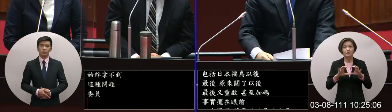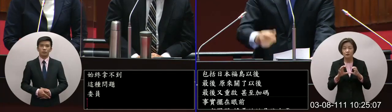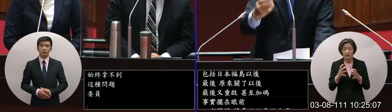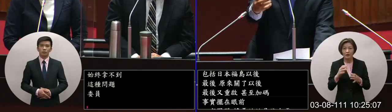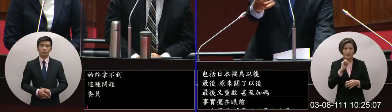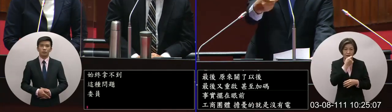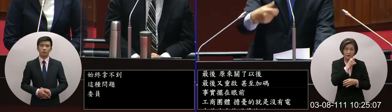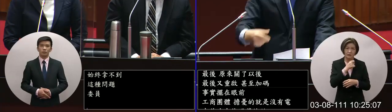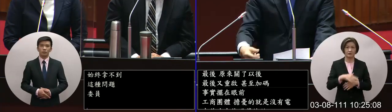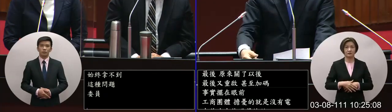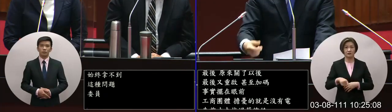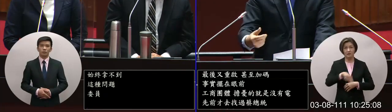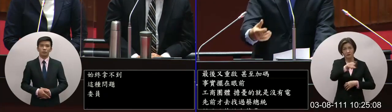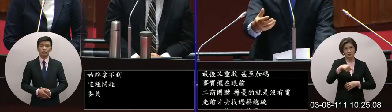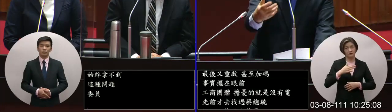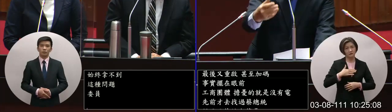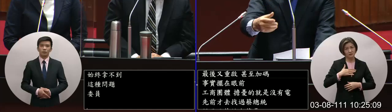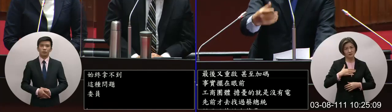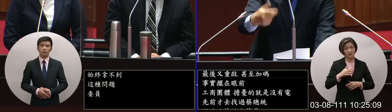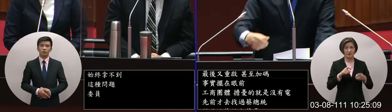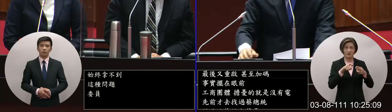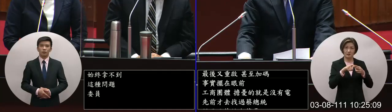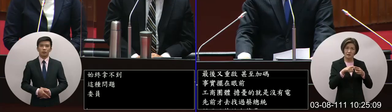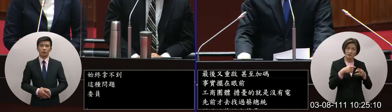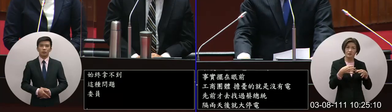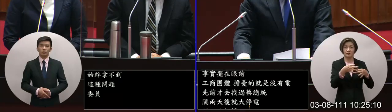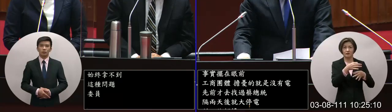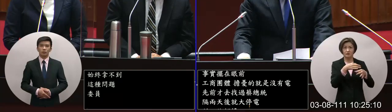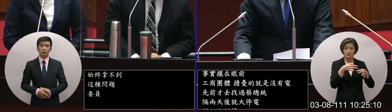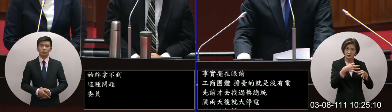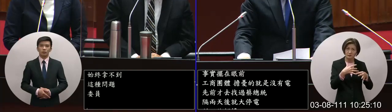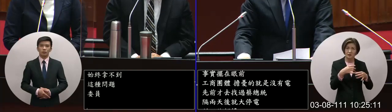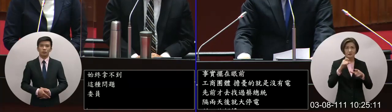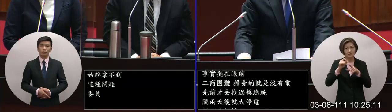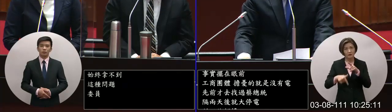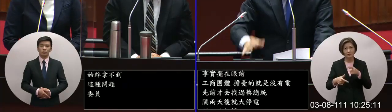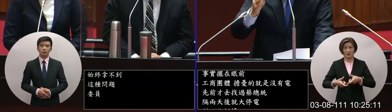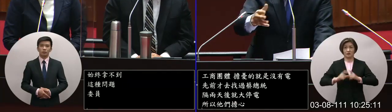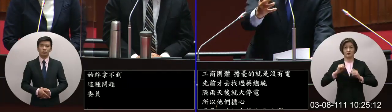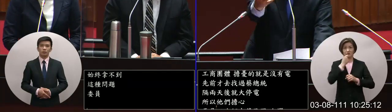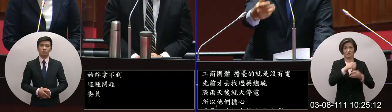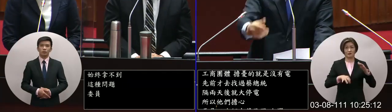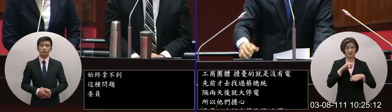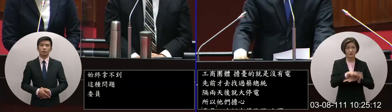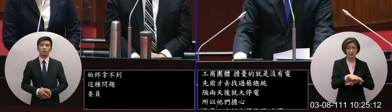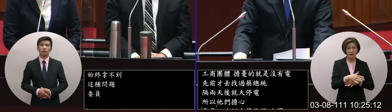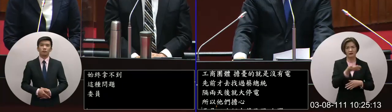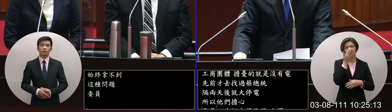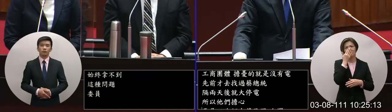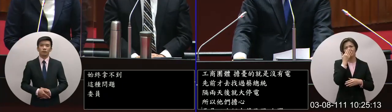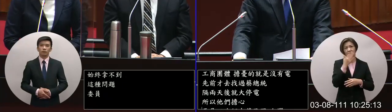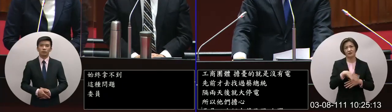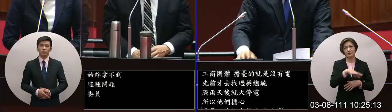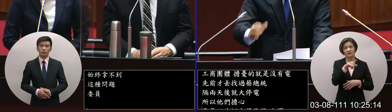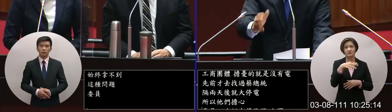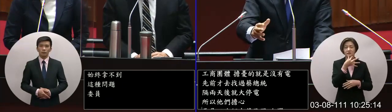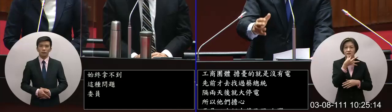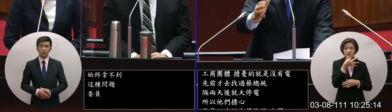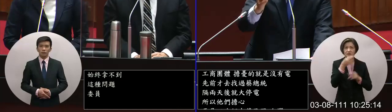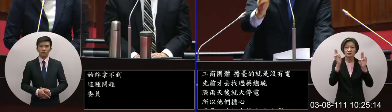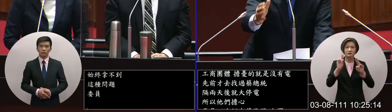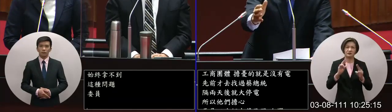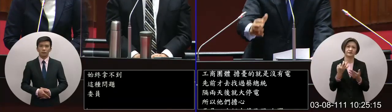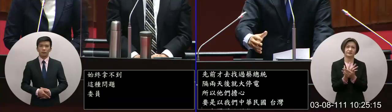湾，你说工商团体要是这种状况，他们敢回来投资吗？对不对？他们担忧就是没有电嘛，对不对？才